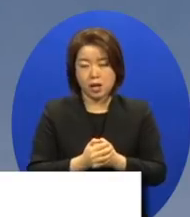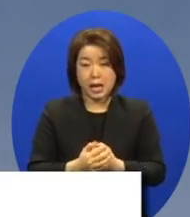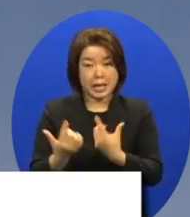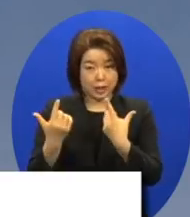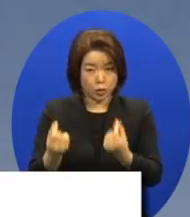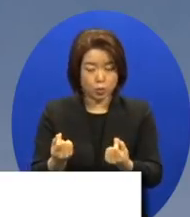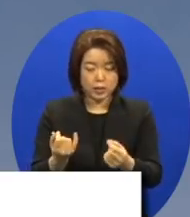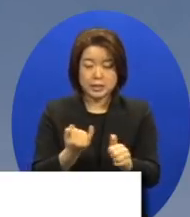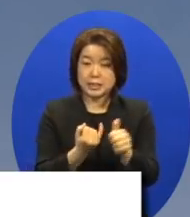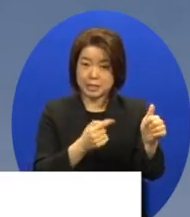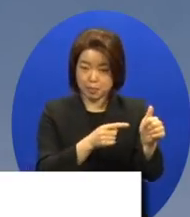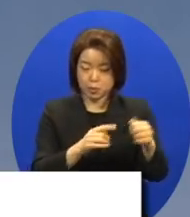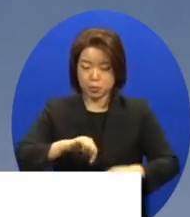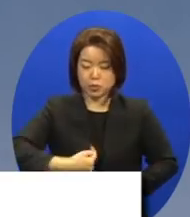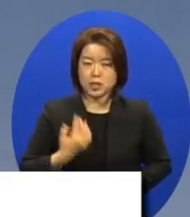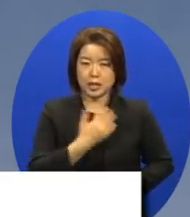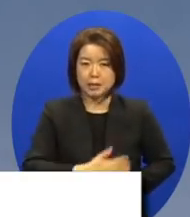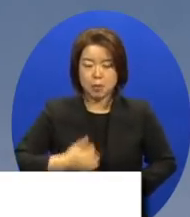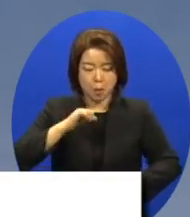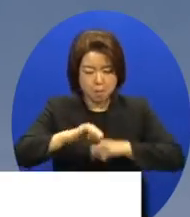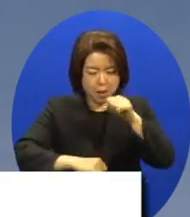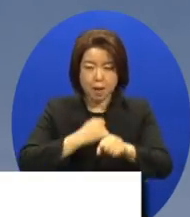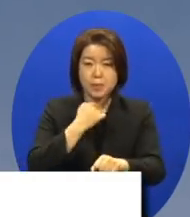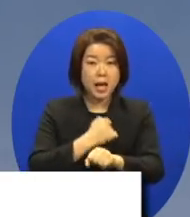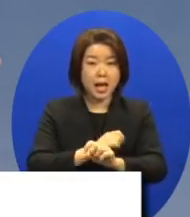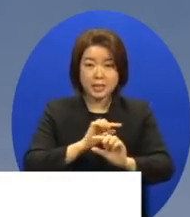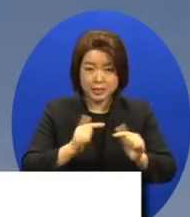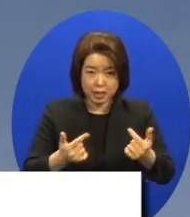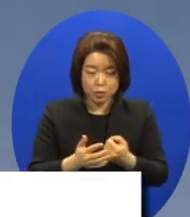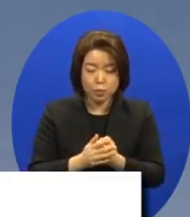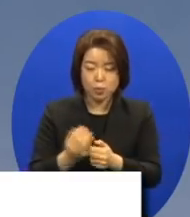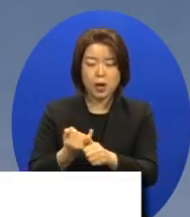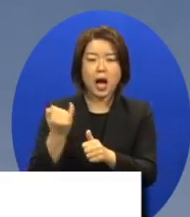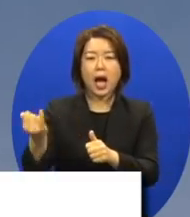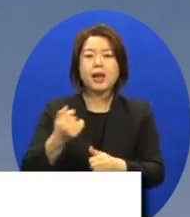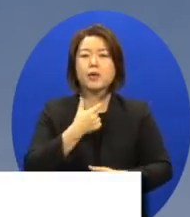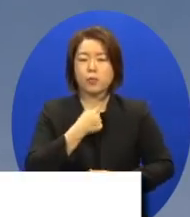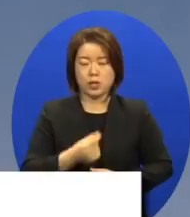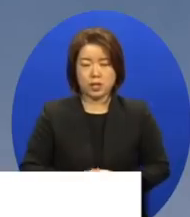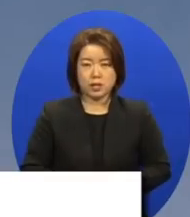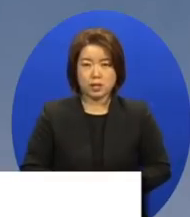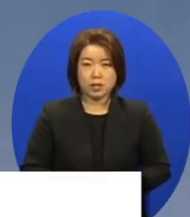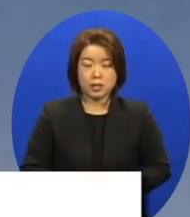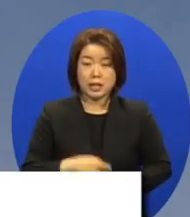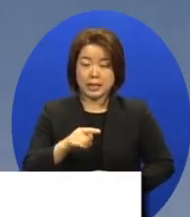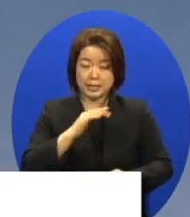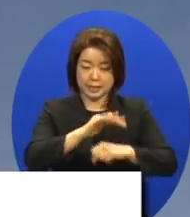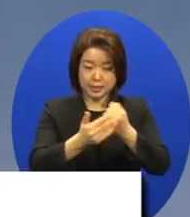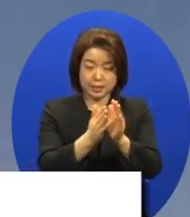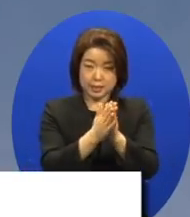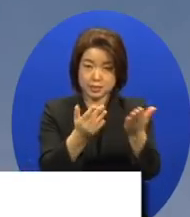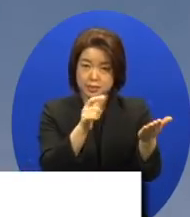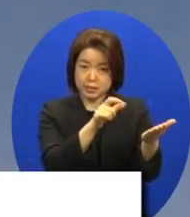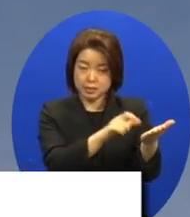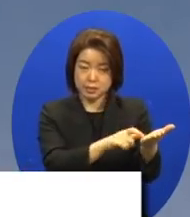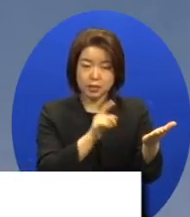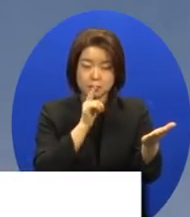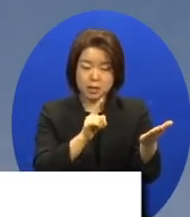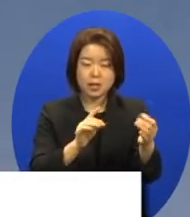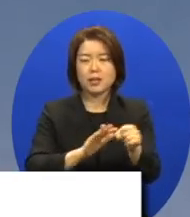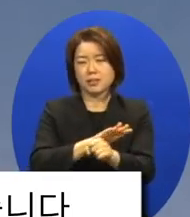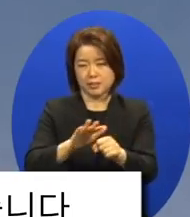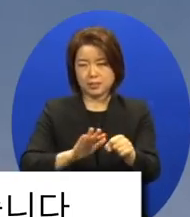남편도 자기 몸을 마음대로 주장하지 못하고 아내가 주장합니다 이것의 성경이 말하는 사랑입니다